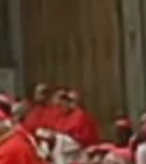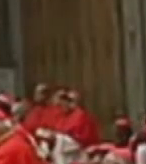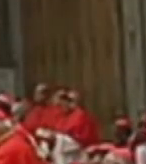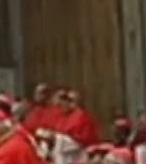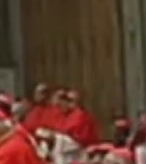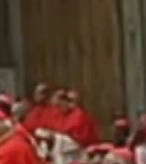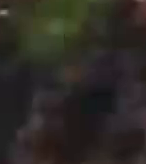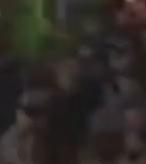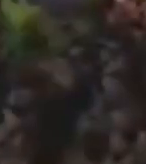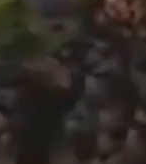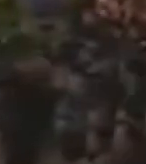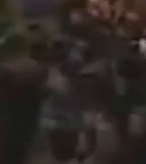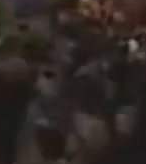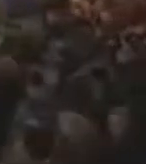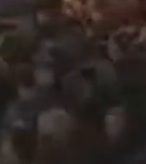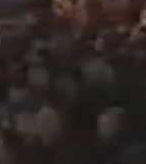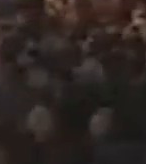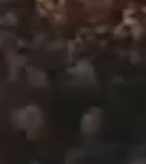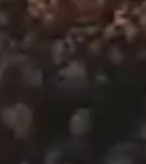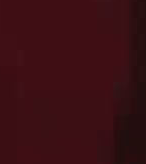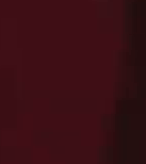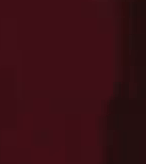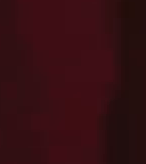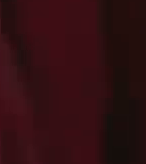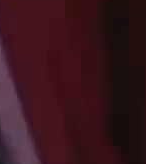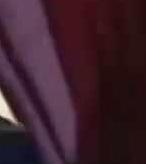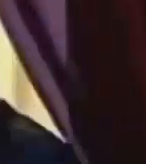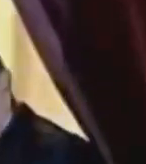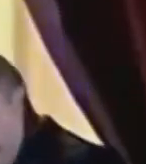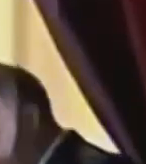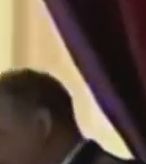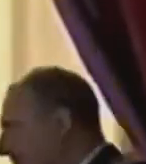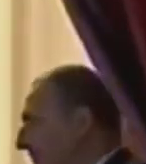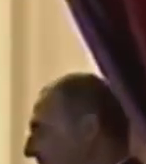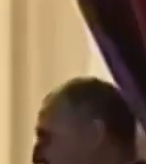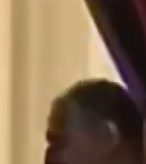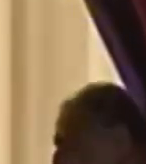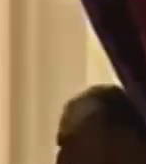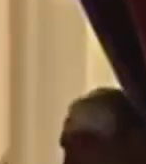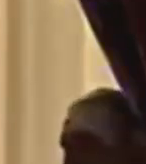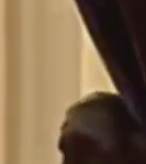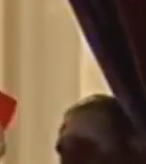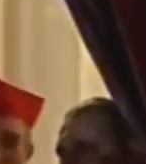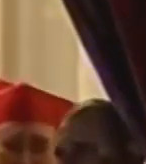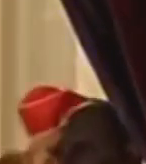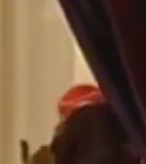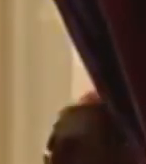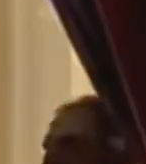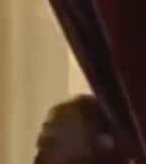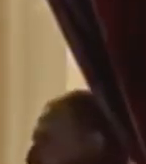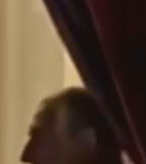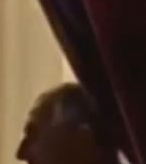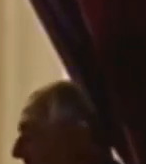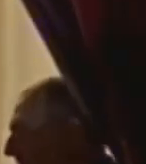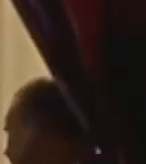ปี1213เป็นเหตุที่ทรงเลือกใช้พระนามว่าฟรังซิสตามนามของนักบุญฟรังซิสแห่งอัสซี